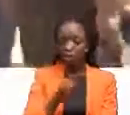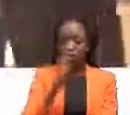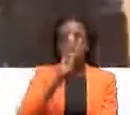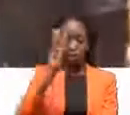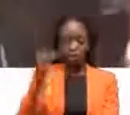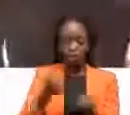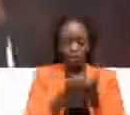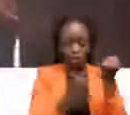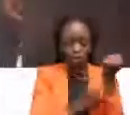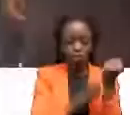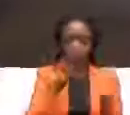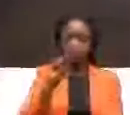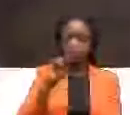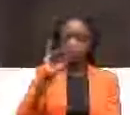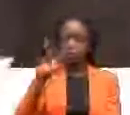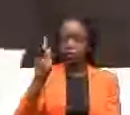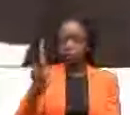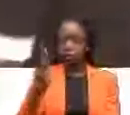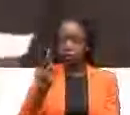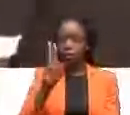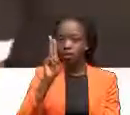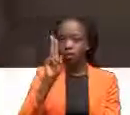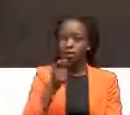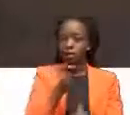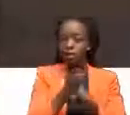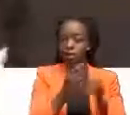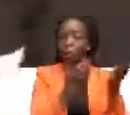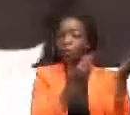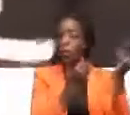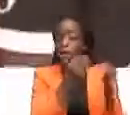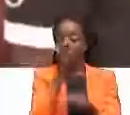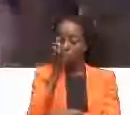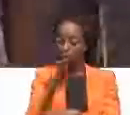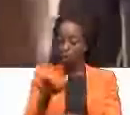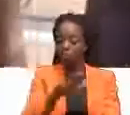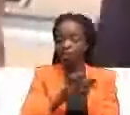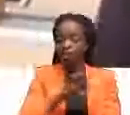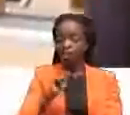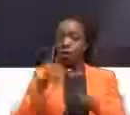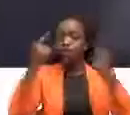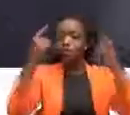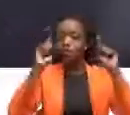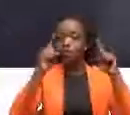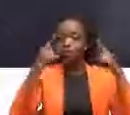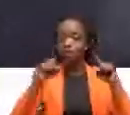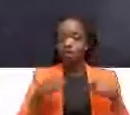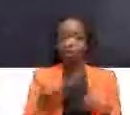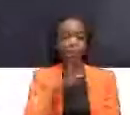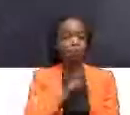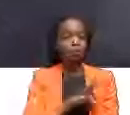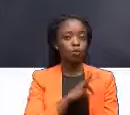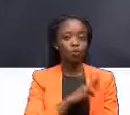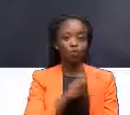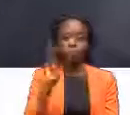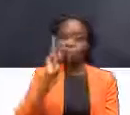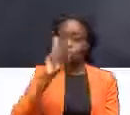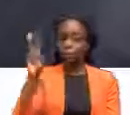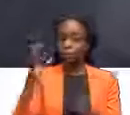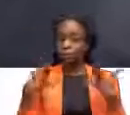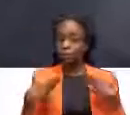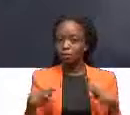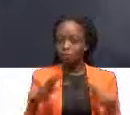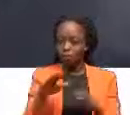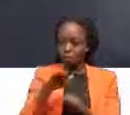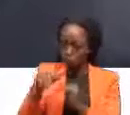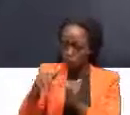muunga mkono Nick Mwendwa kwa kipindi cha pili kwa matumaini kuwa eneo hili litafaidi. Wana Western na Westerners kwa